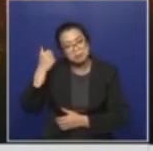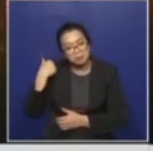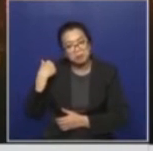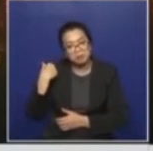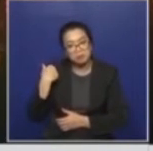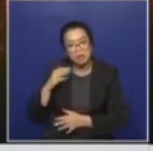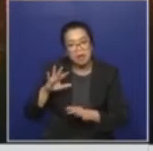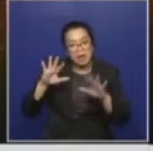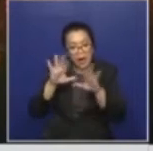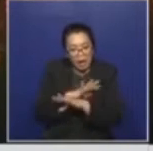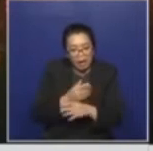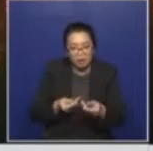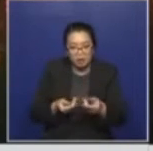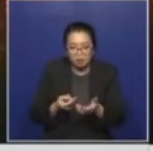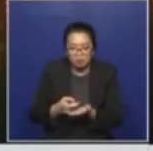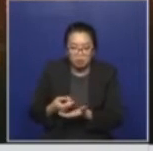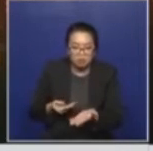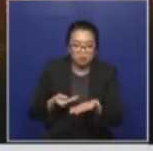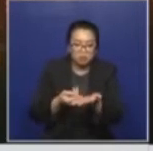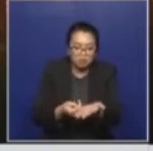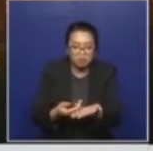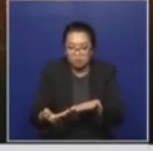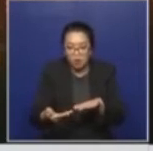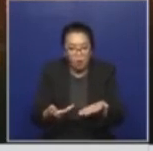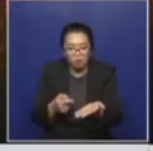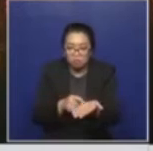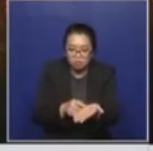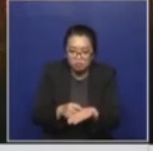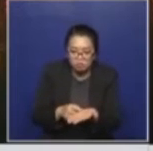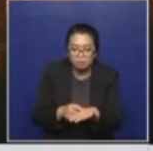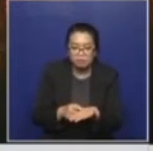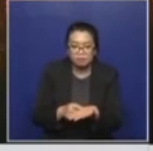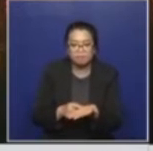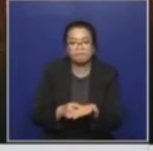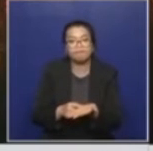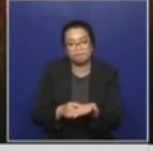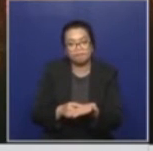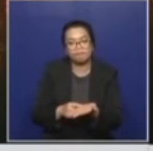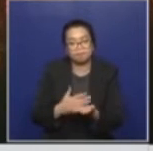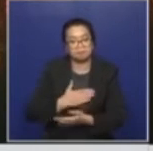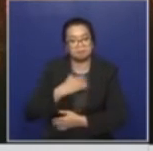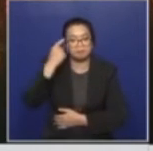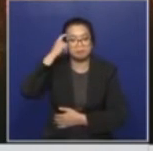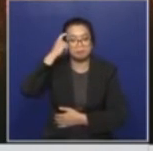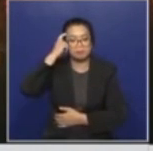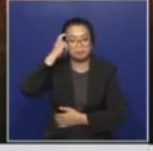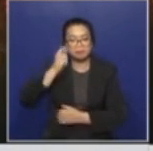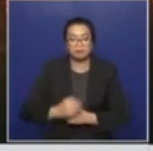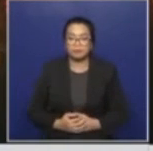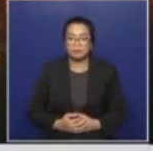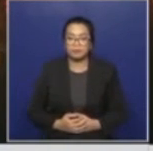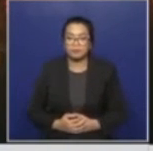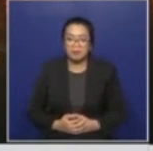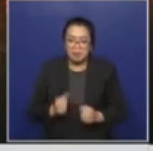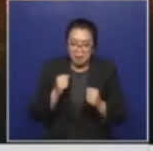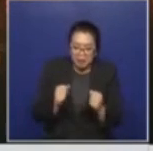ขยับเป็นลักษณะการต่อรองอะไรผมไม่ทราบไม่ทราบและสิ่งที่สำคัญท่านประธานครับพยายามจะ